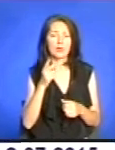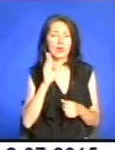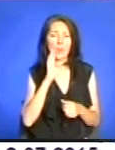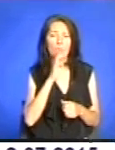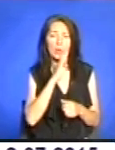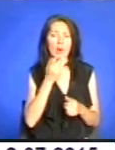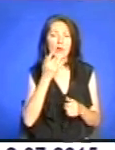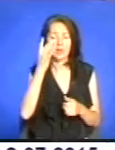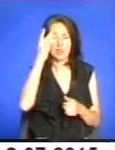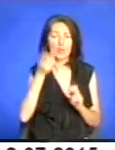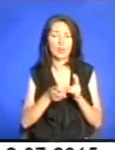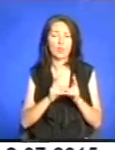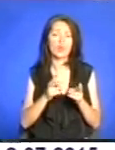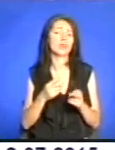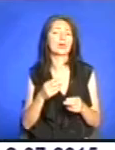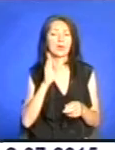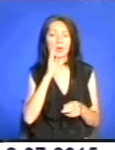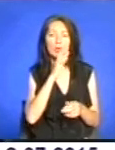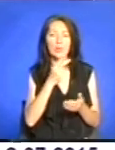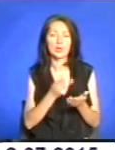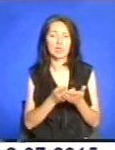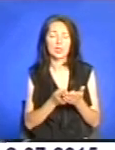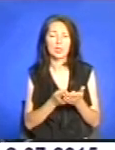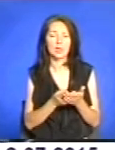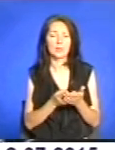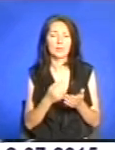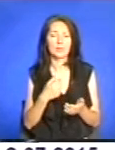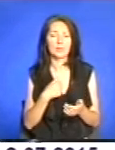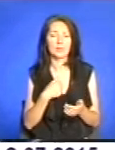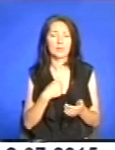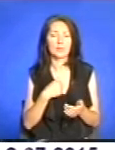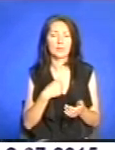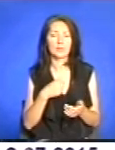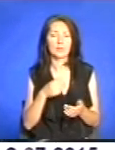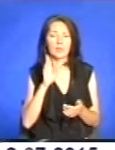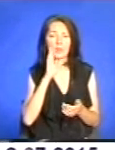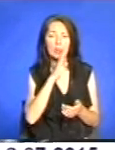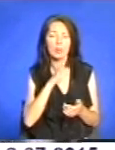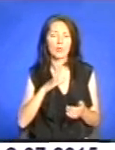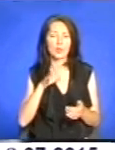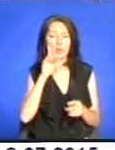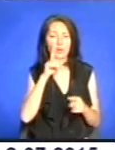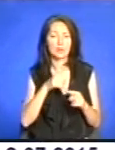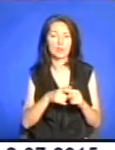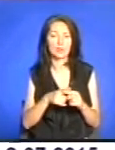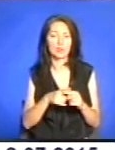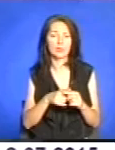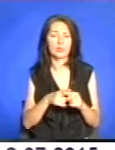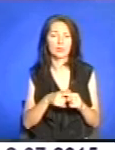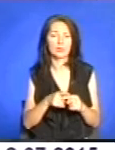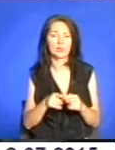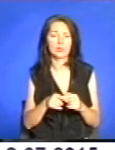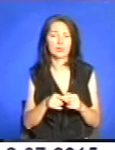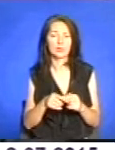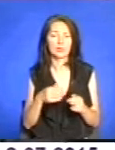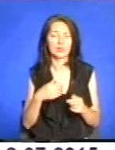я так само приліг, проснувся. Мама каже, була сестра, і почали казати, я їй